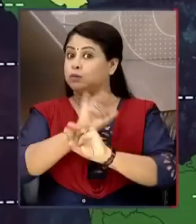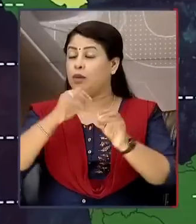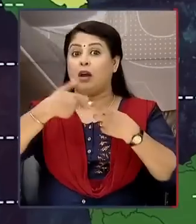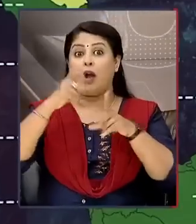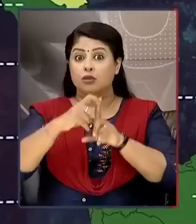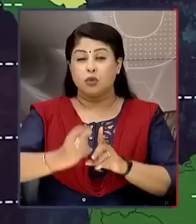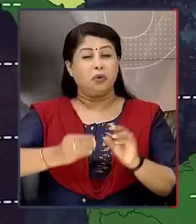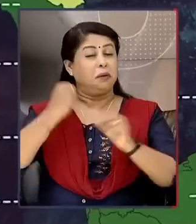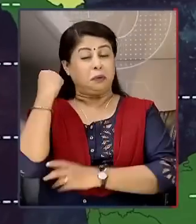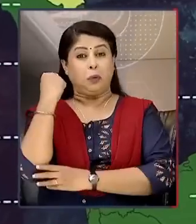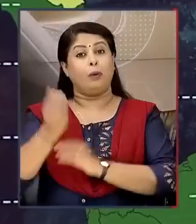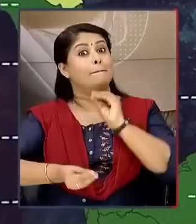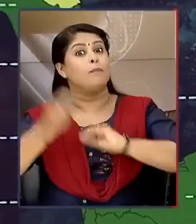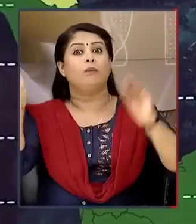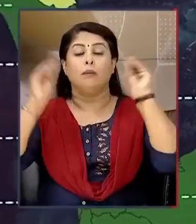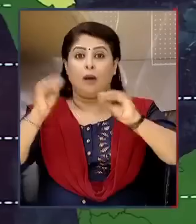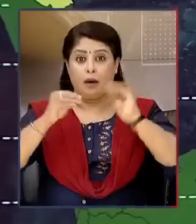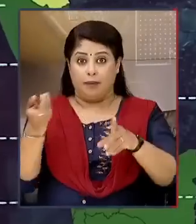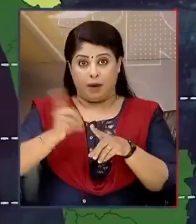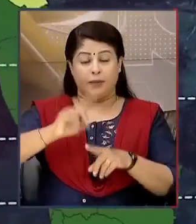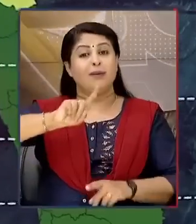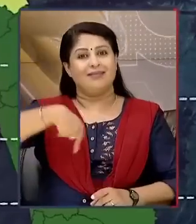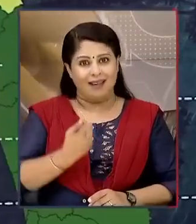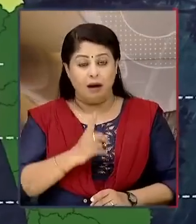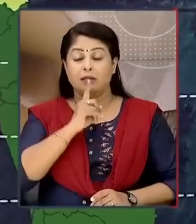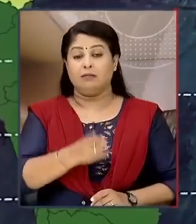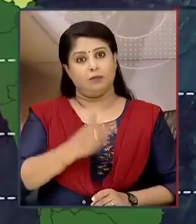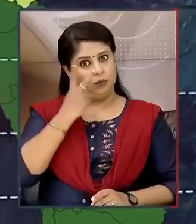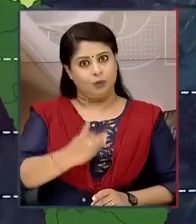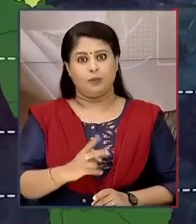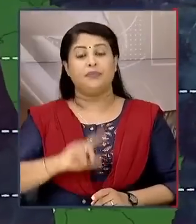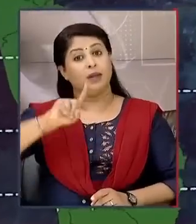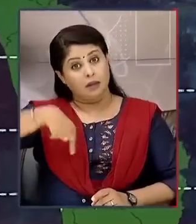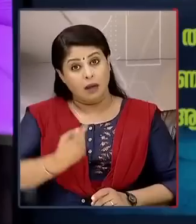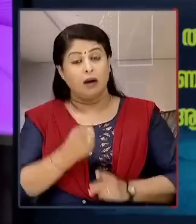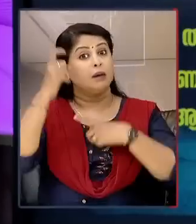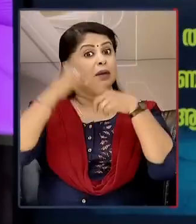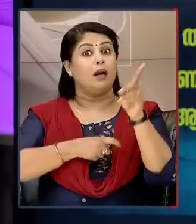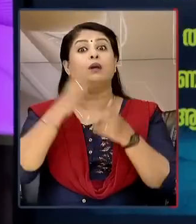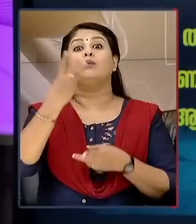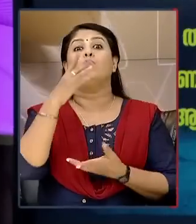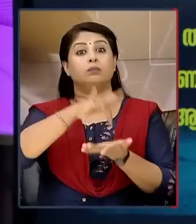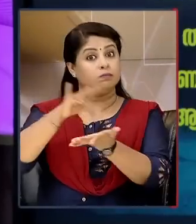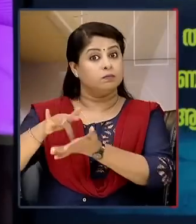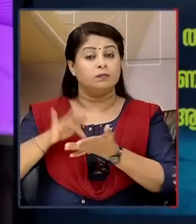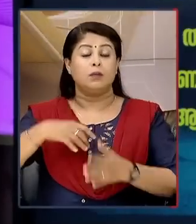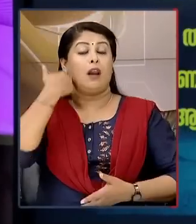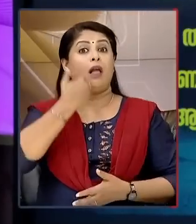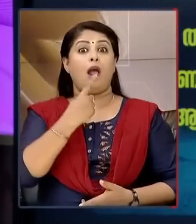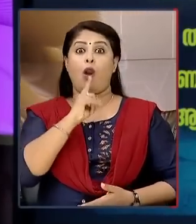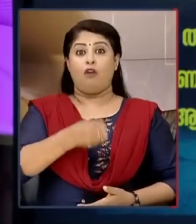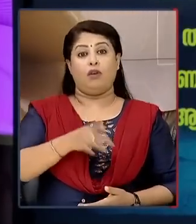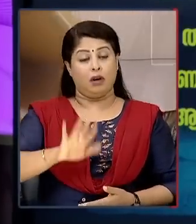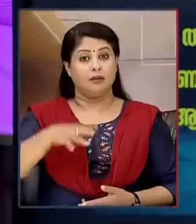കാസർഗോഡും കണ്ണൂരും ശക്തമായ മഴയാണ് ലഭിച്ചത്. ഇനി നമുക്ക് നാളത്തെ മുന്നറിയിപ്പിലേക്ക് പോകാം. നിലവിൽ നാളെയും സംസ്ഥാനത്ത് 3 ജില്ലകളിൽ തന്നെ യെല്ലോ അലേർട്ട്